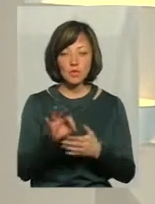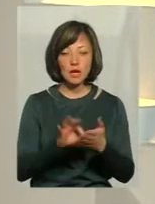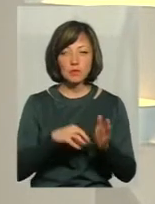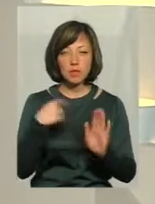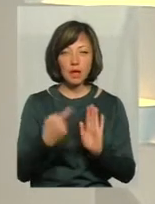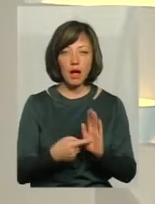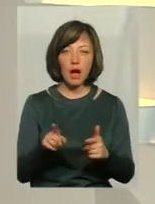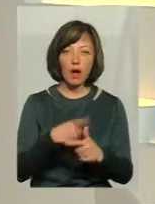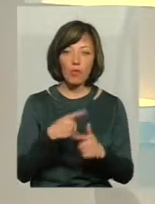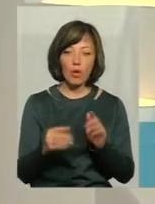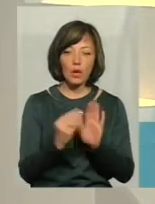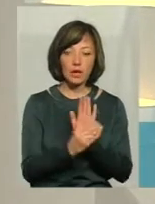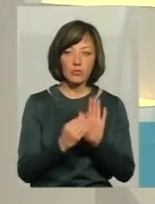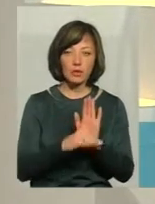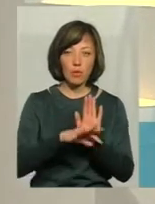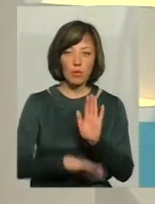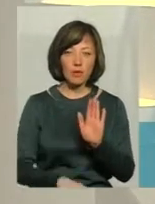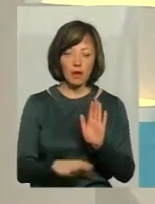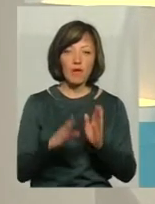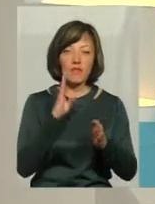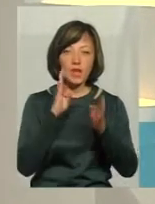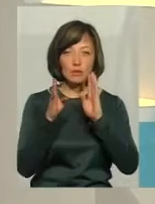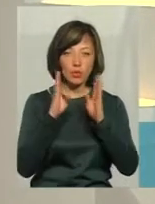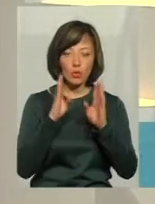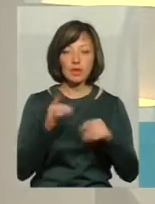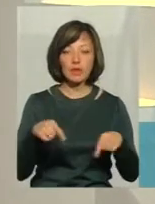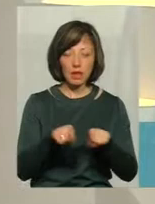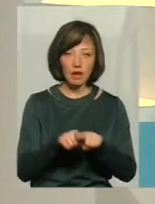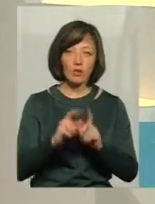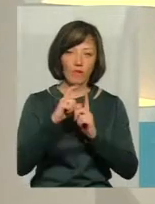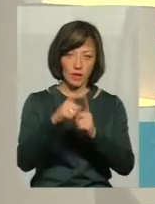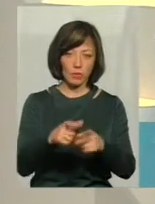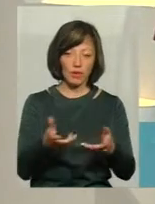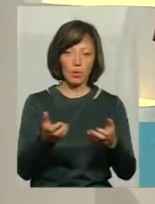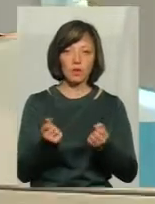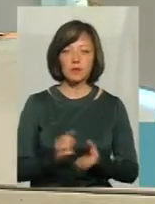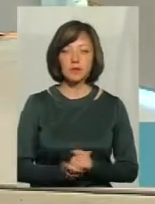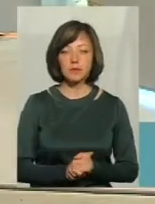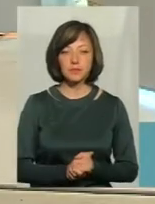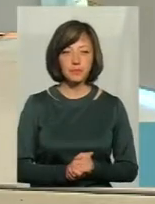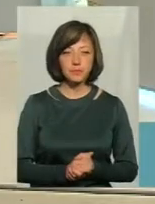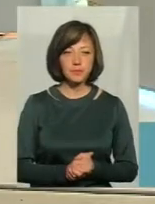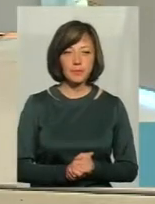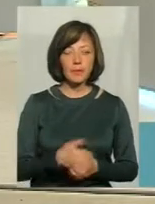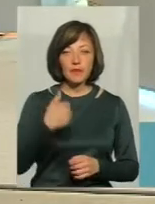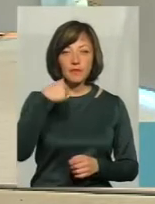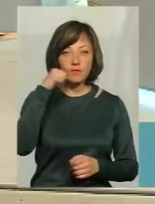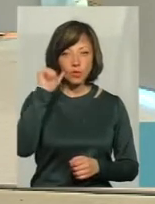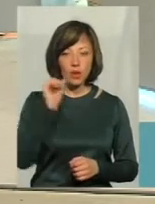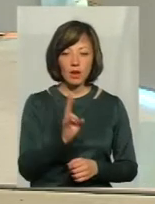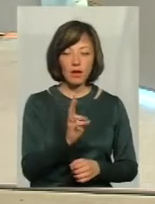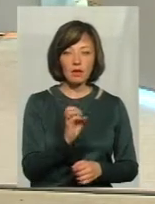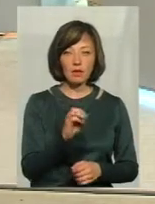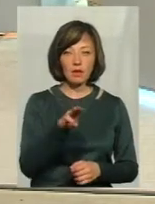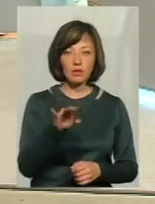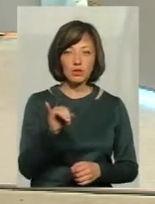свої питання, або напишіть коментар під прямою трансляцією у Фейсбук і теж отримуєте на нього відповідь. Учора, до речі, в Нечішині